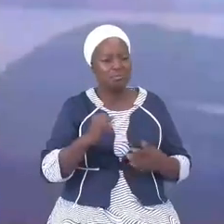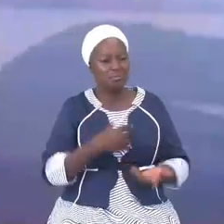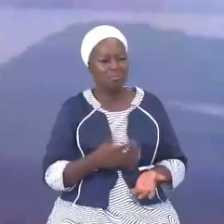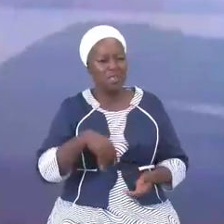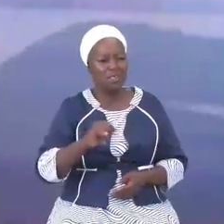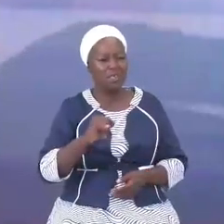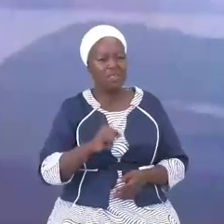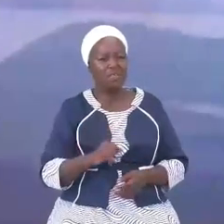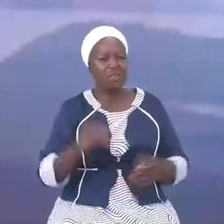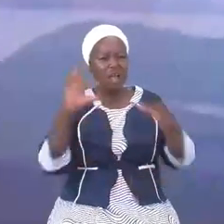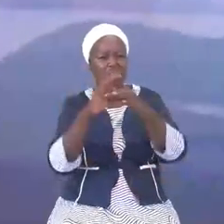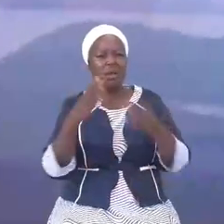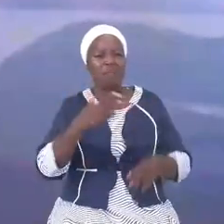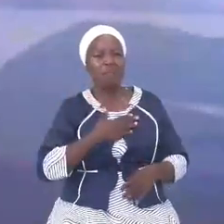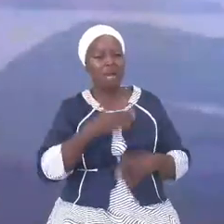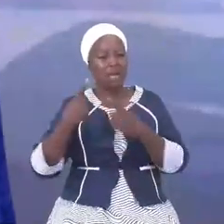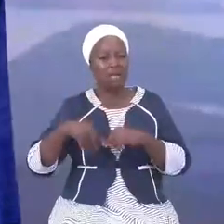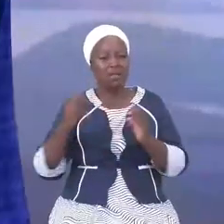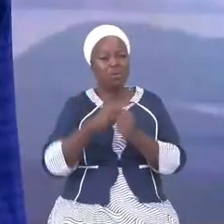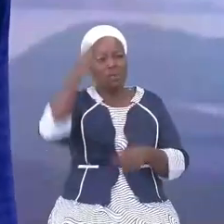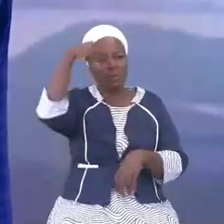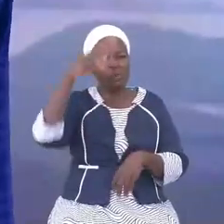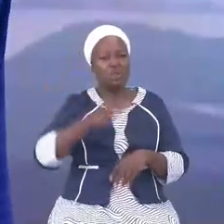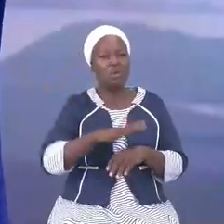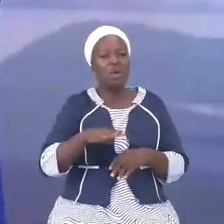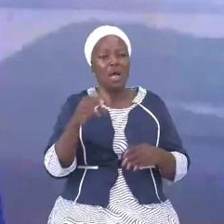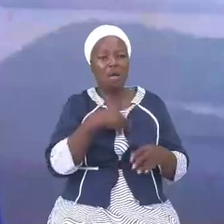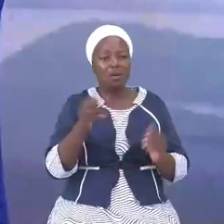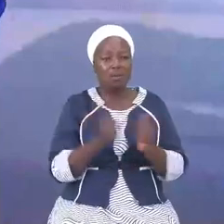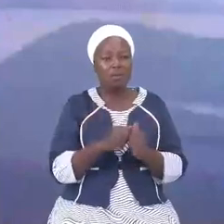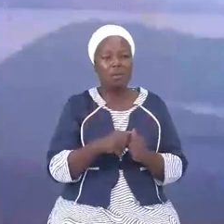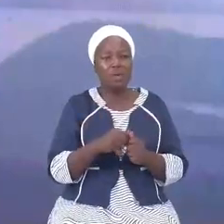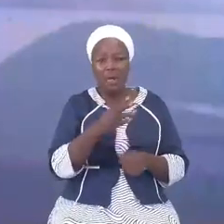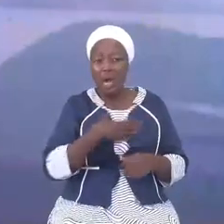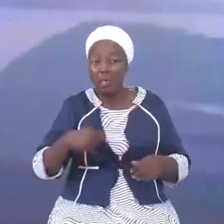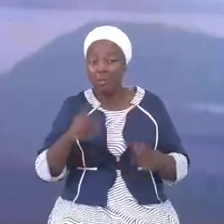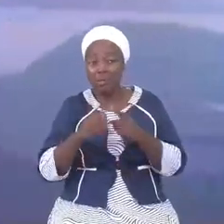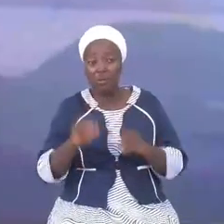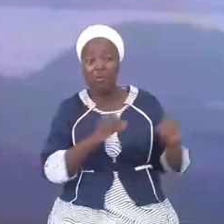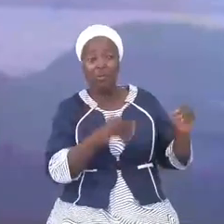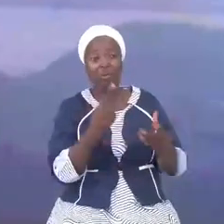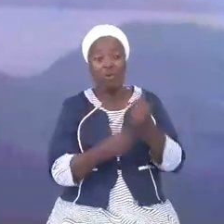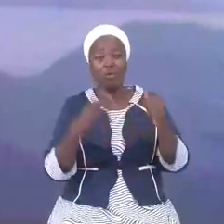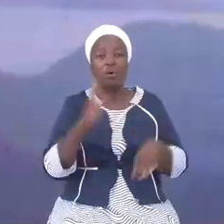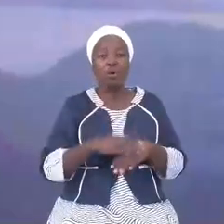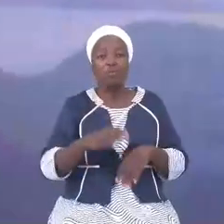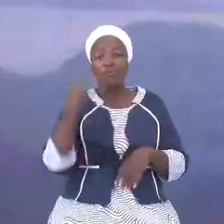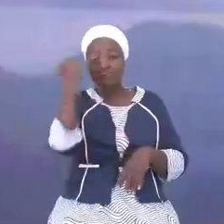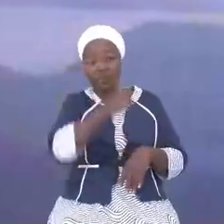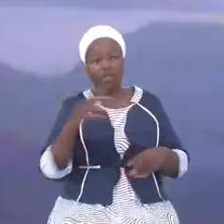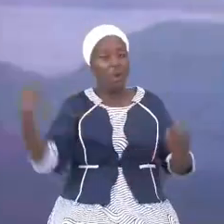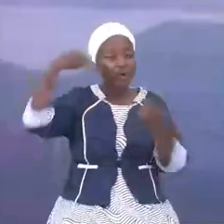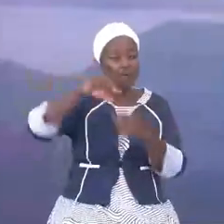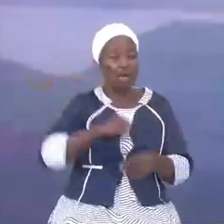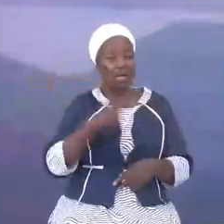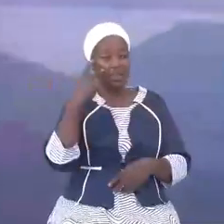de m'attacher à la folie jusqu'à ce que je visse ce qu'il est bon pour les fils de l'homme de faire sous les